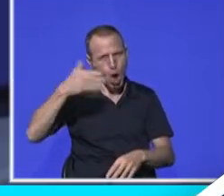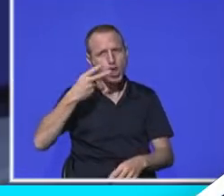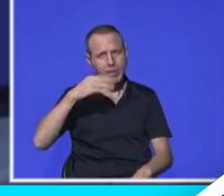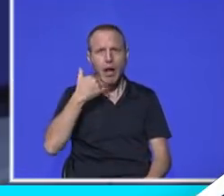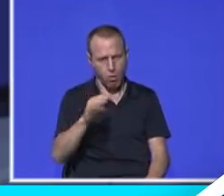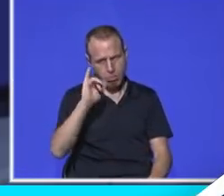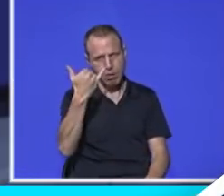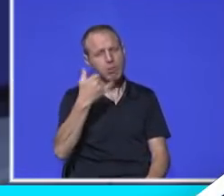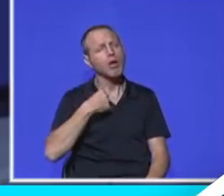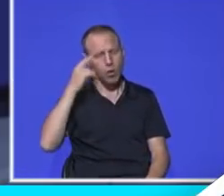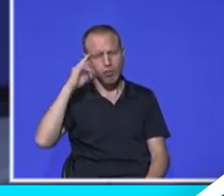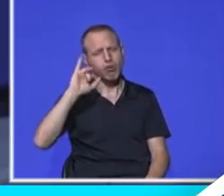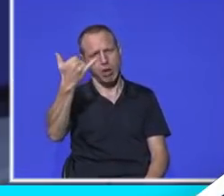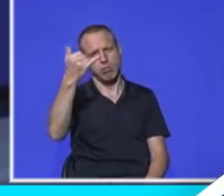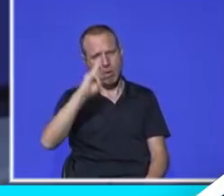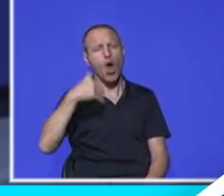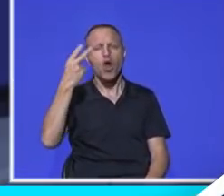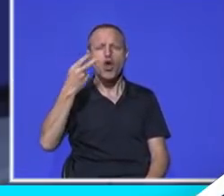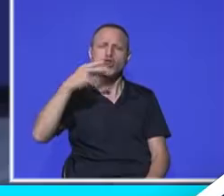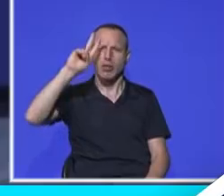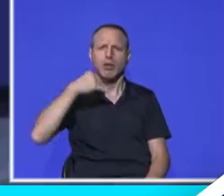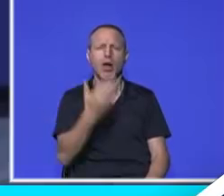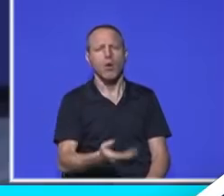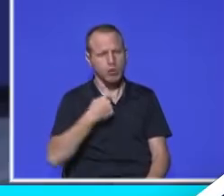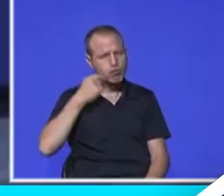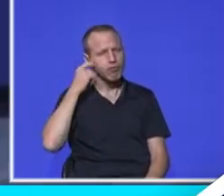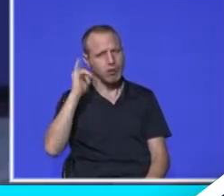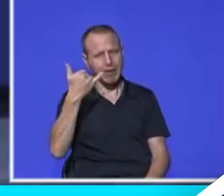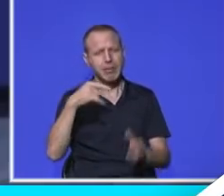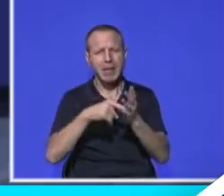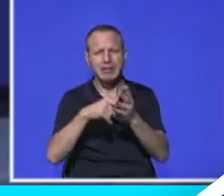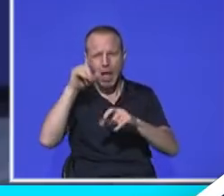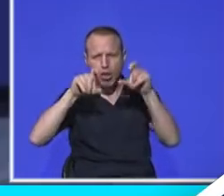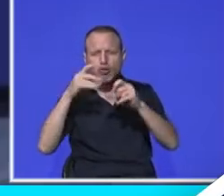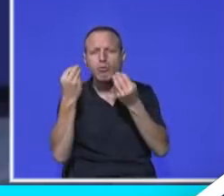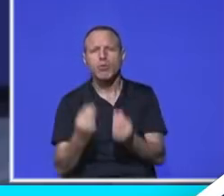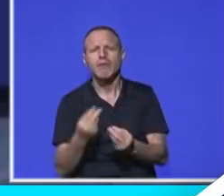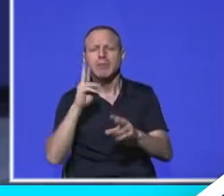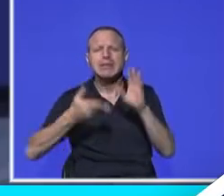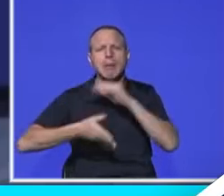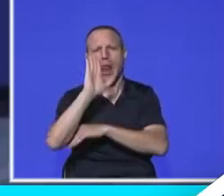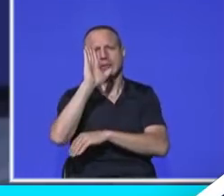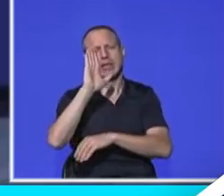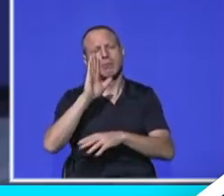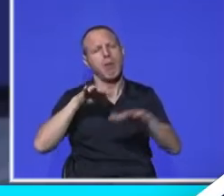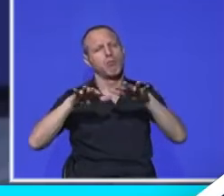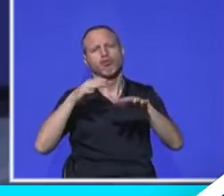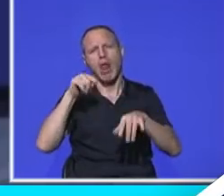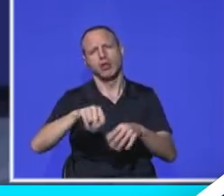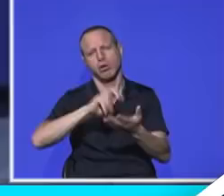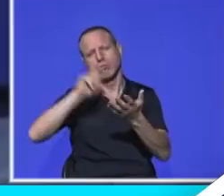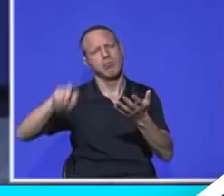גרוע. כן, אני חושש שכן. אני חושש שכן. ולכן האנשים הטובים צריכים לצאת מהממשלה הזו